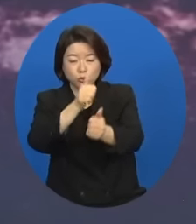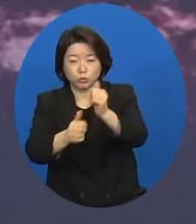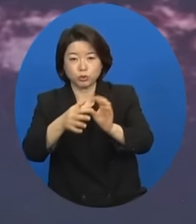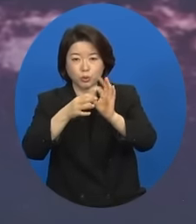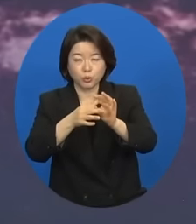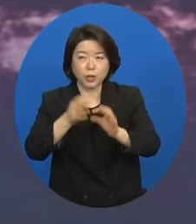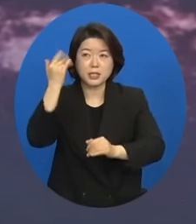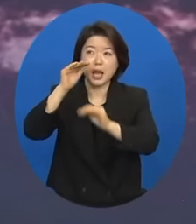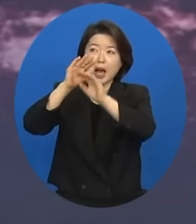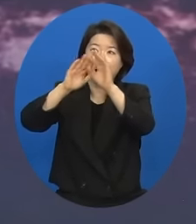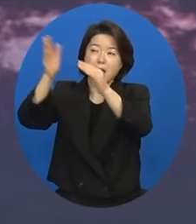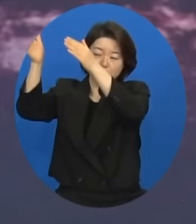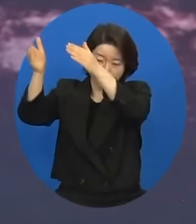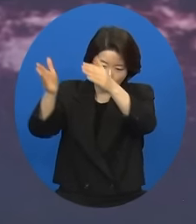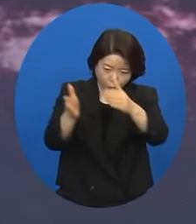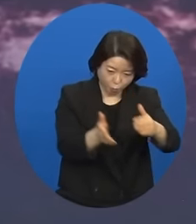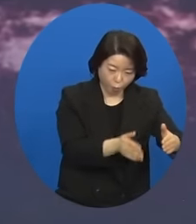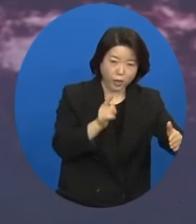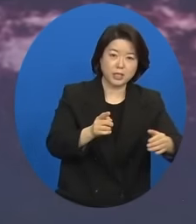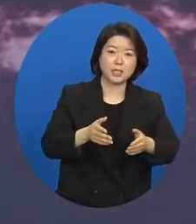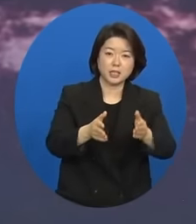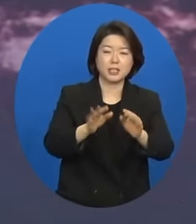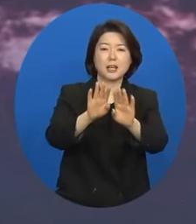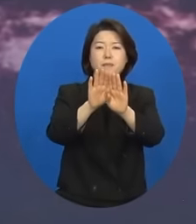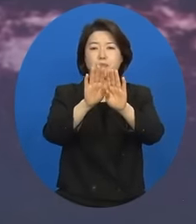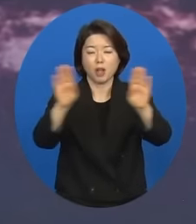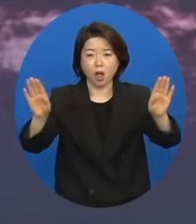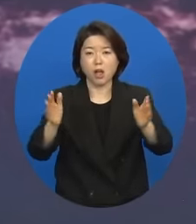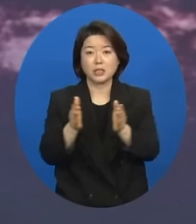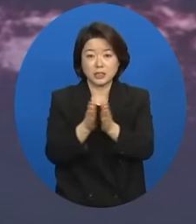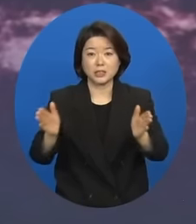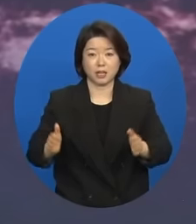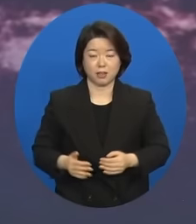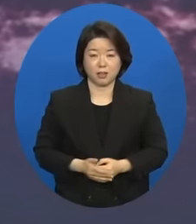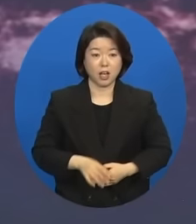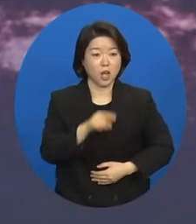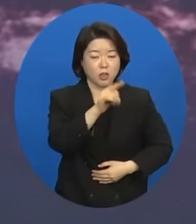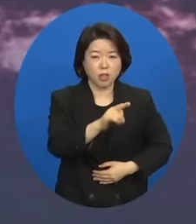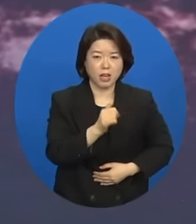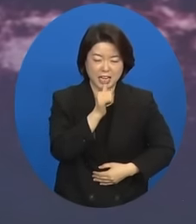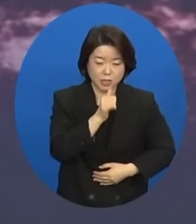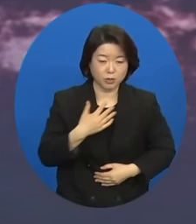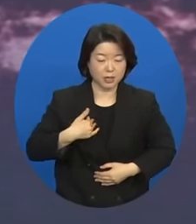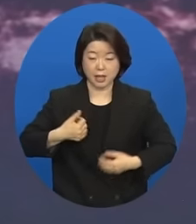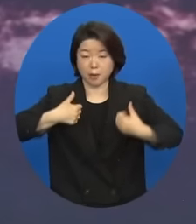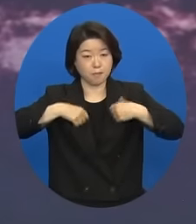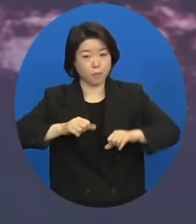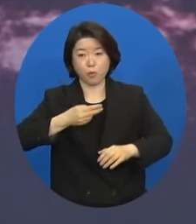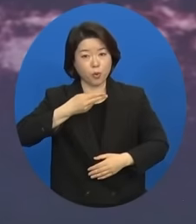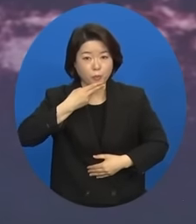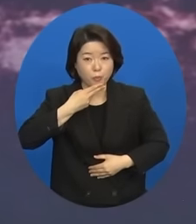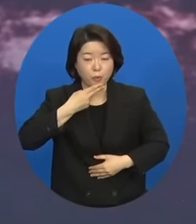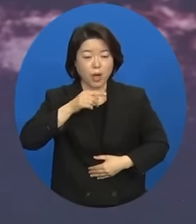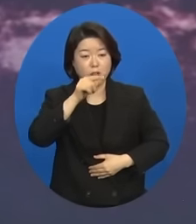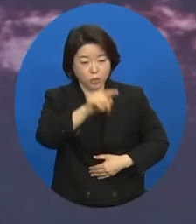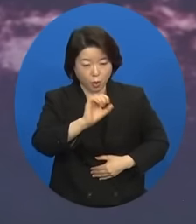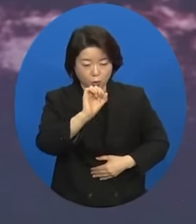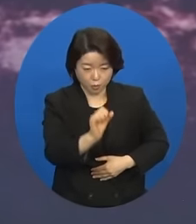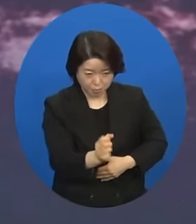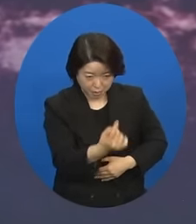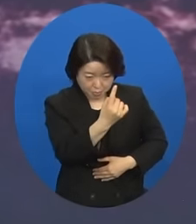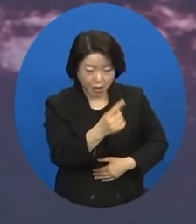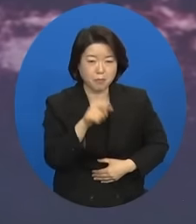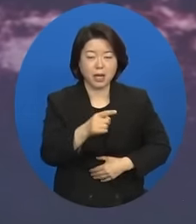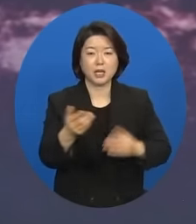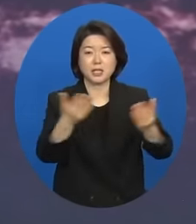하늘에서부터 내려오는 길이 열린다 너는 절대 내가 포기하지 않는다 너로 말미암아이